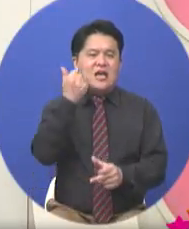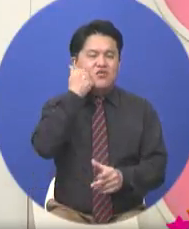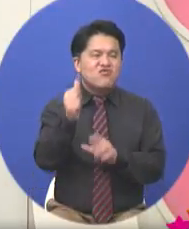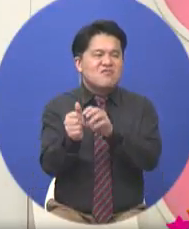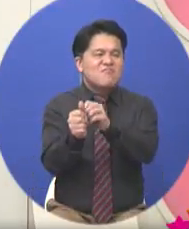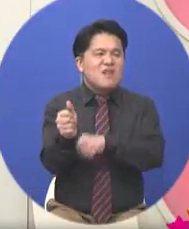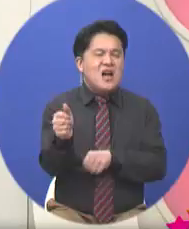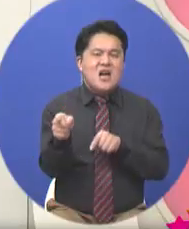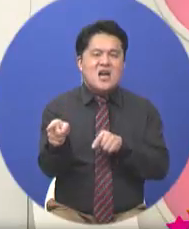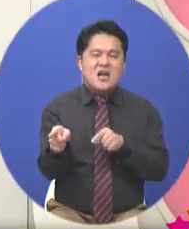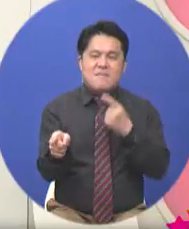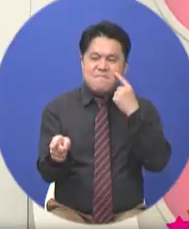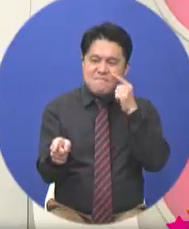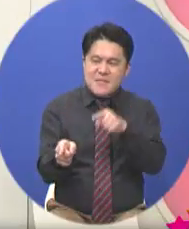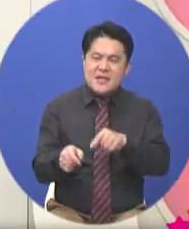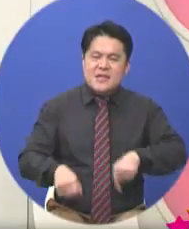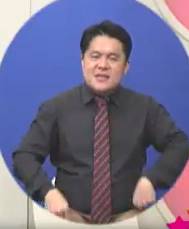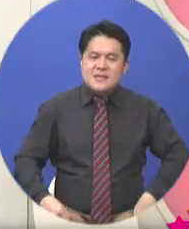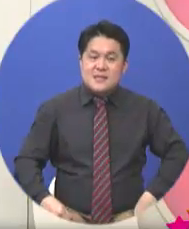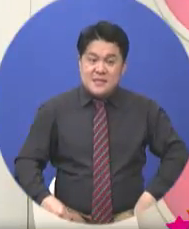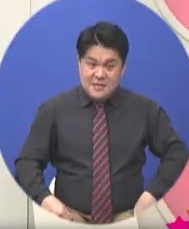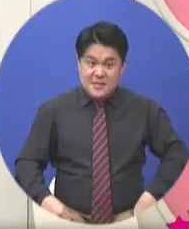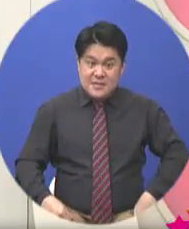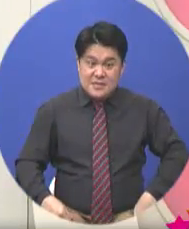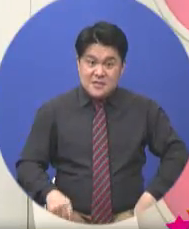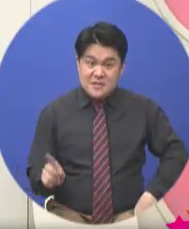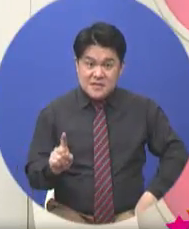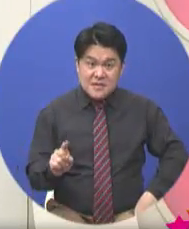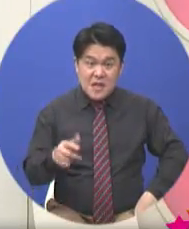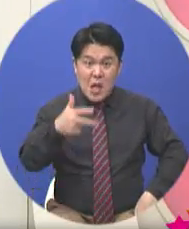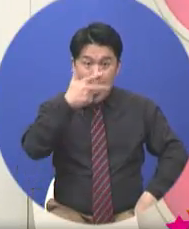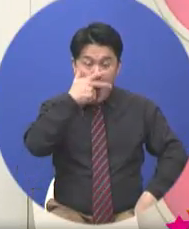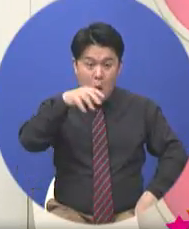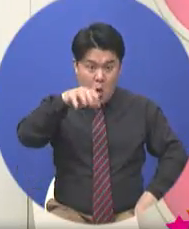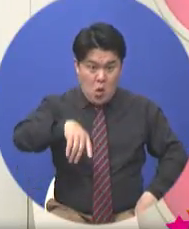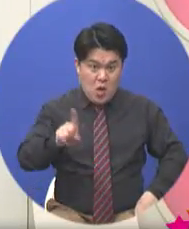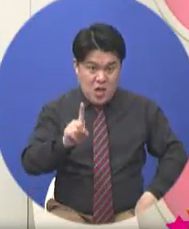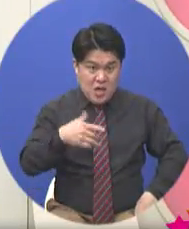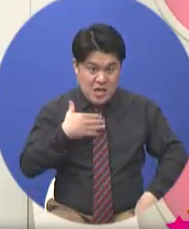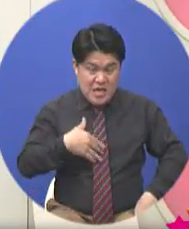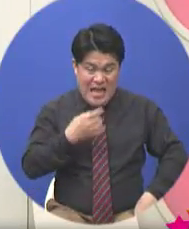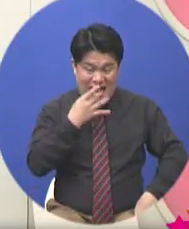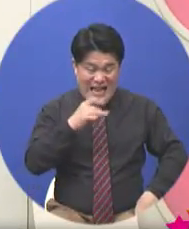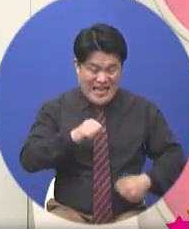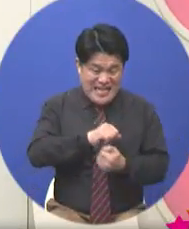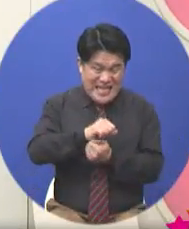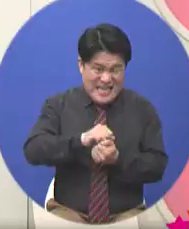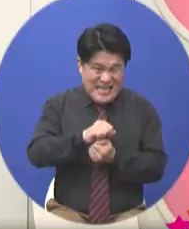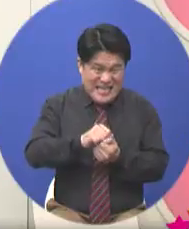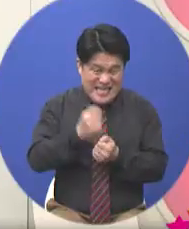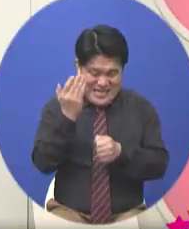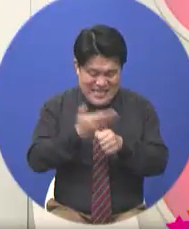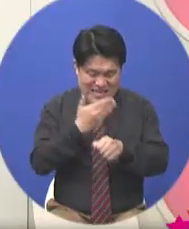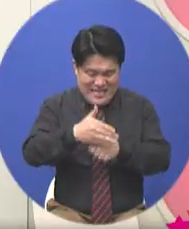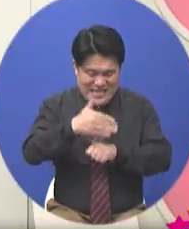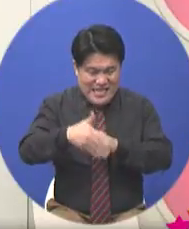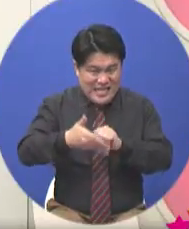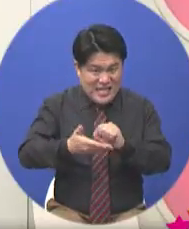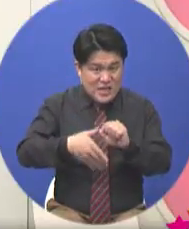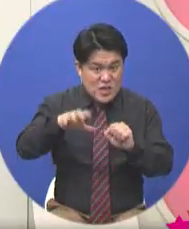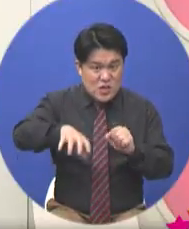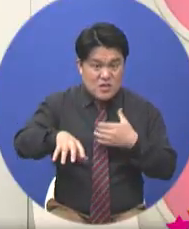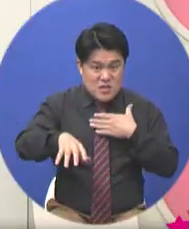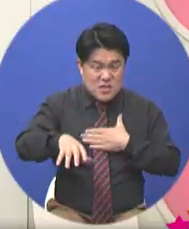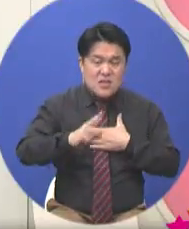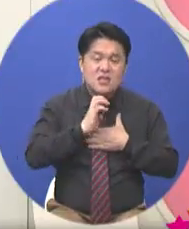소식이 들려왔어요. 아, 참 속상해요. 네. 이번에는 평택의 한 네. 정미소에서 40대